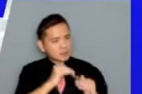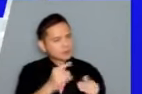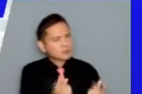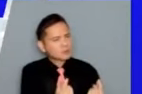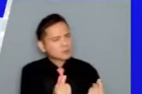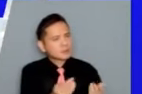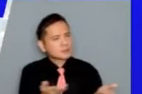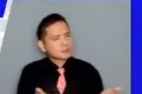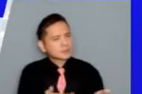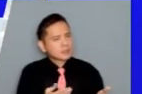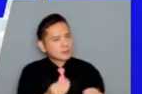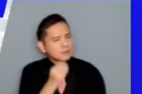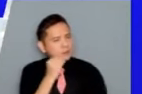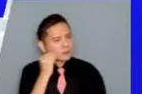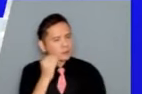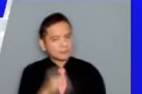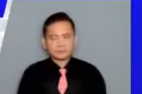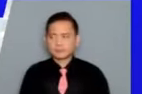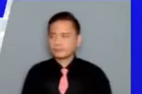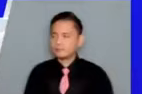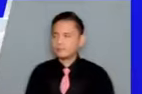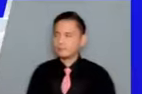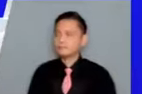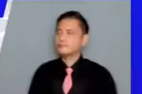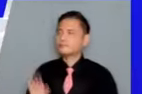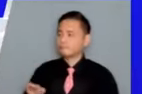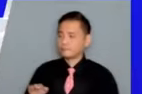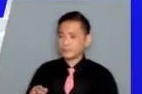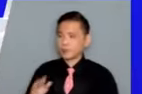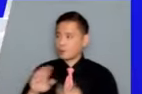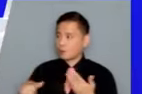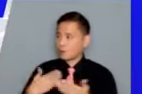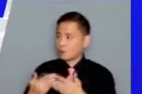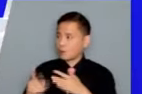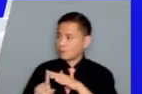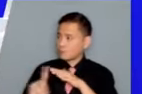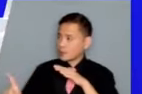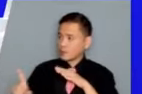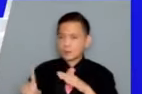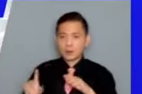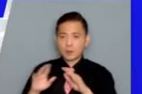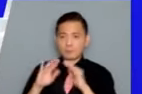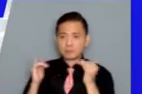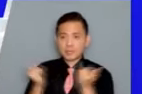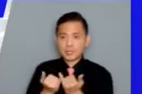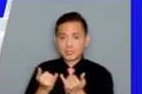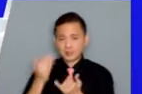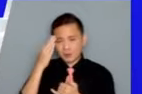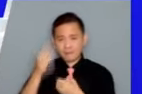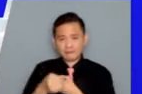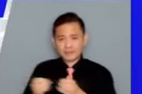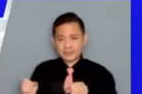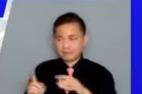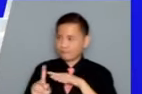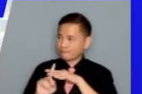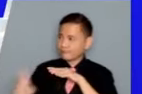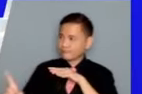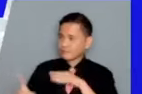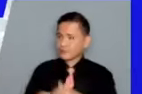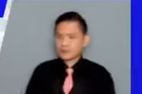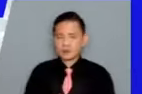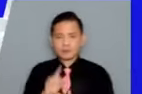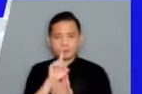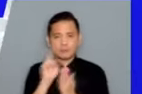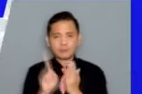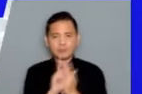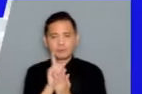lindol, naglabas po agad kami ng kumpanya namin sa open space po. And then siguro after an hour po, to check po ng